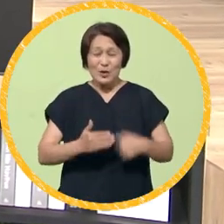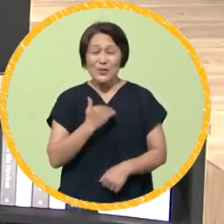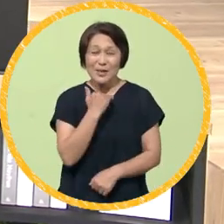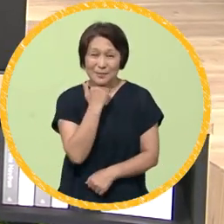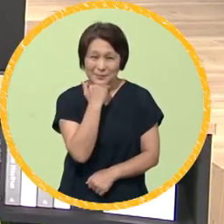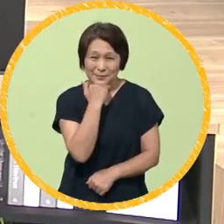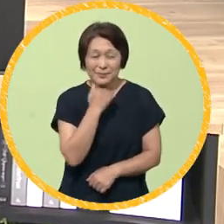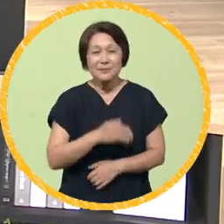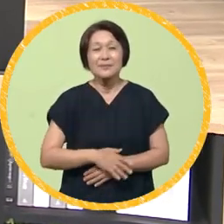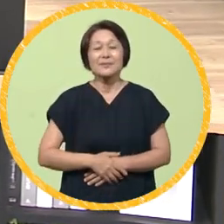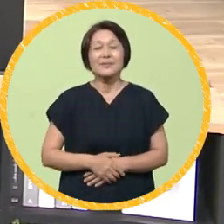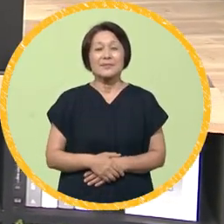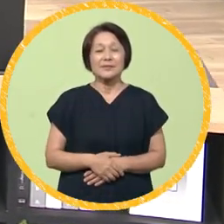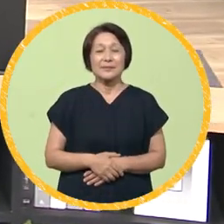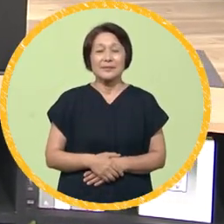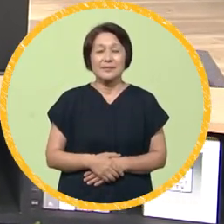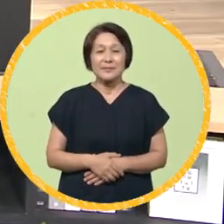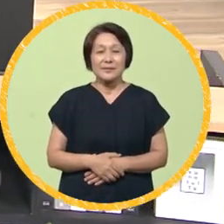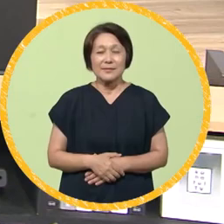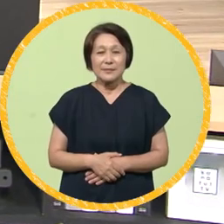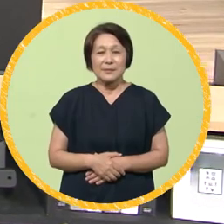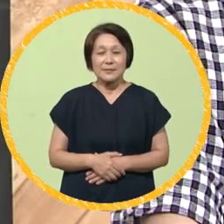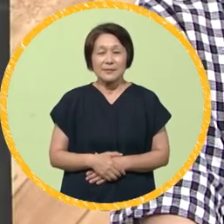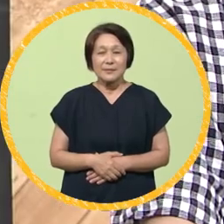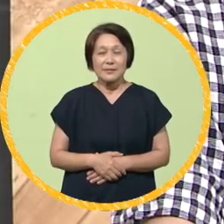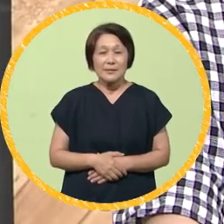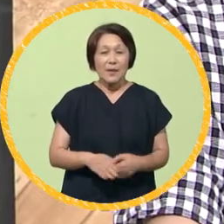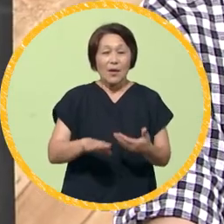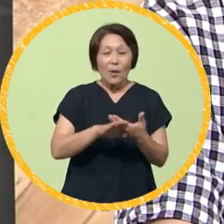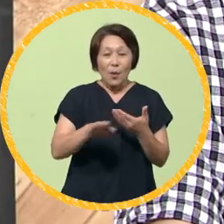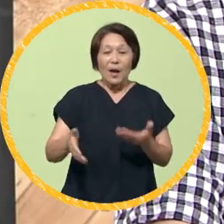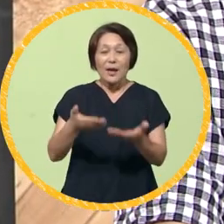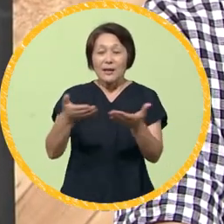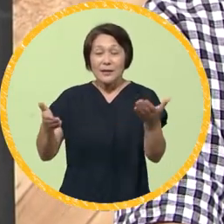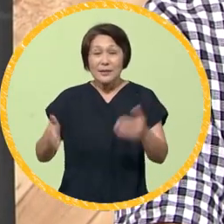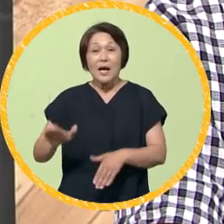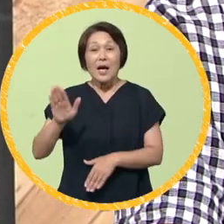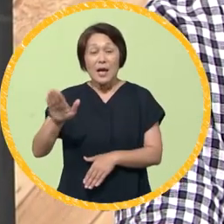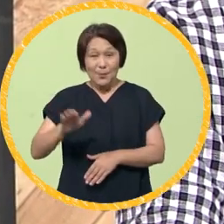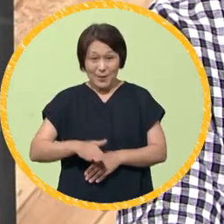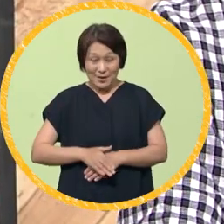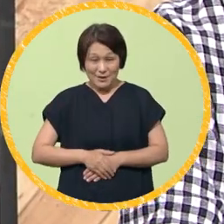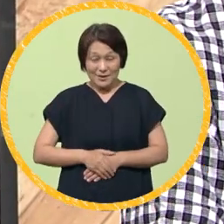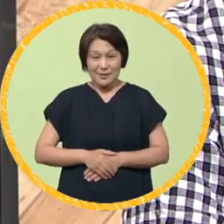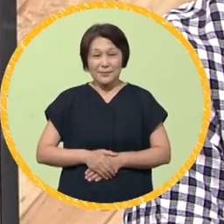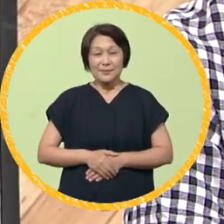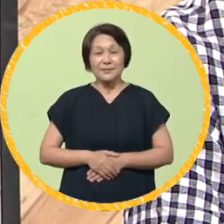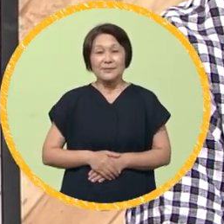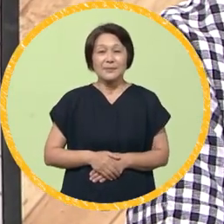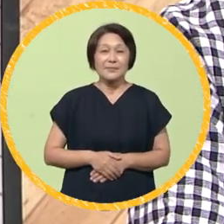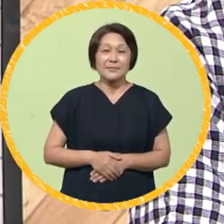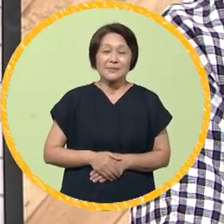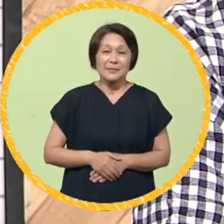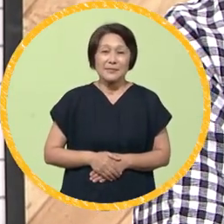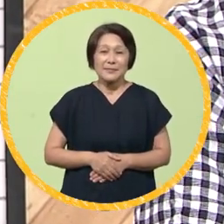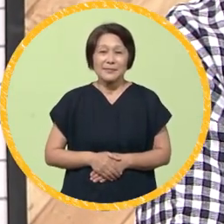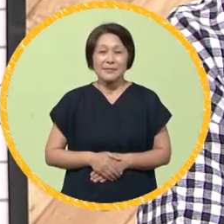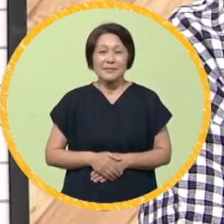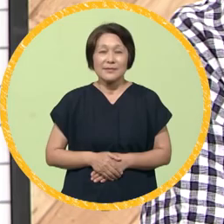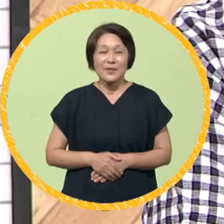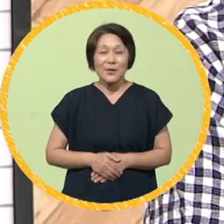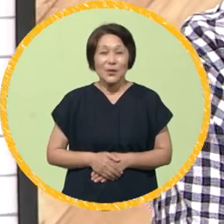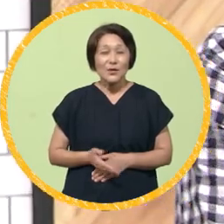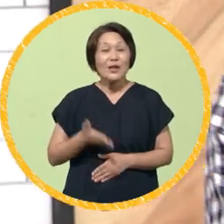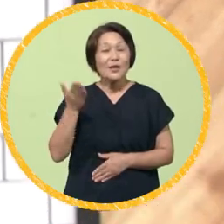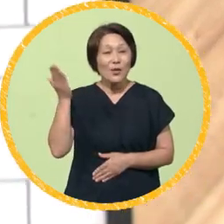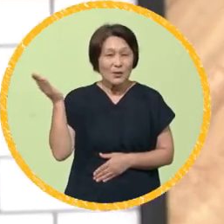よ。 しっくりくる、うんね、さあまだまだなんですけど、楽しみは京急電鉄の宴だけではありません、うん、まだあるんです。続きを